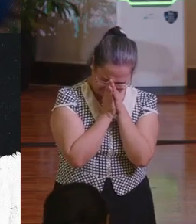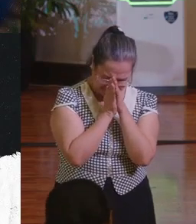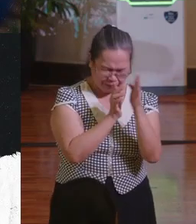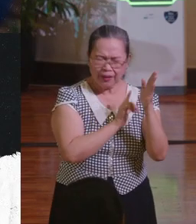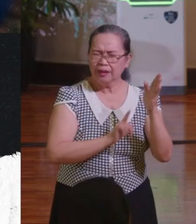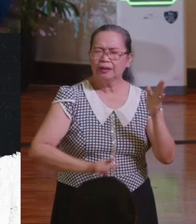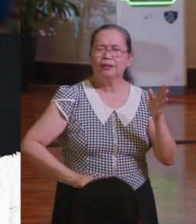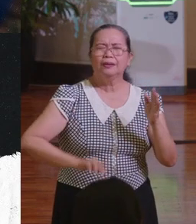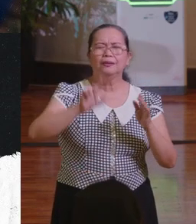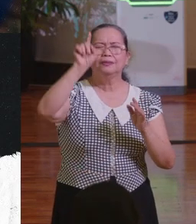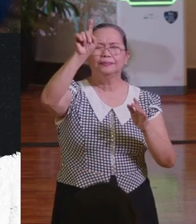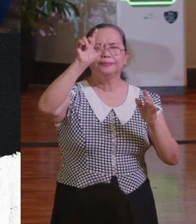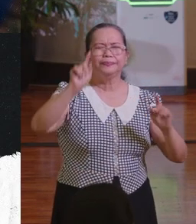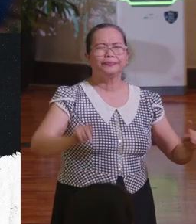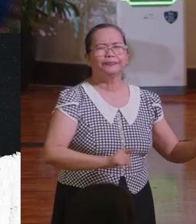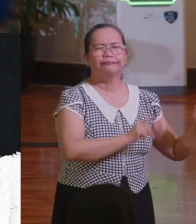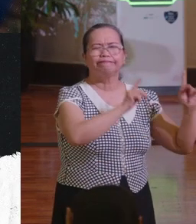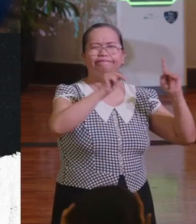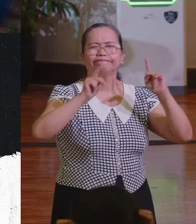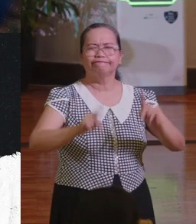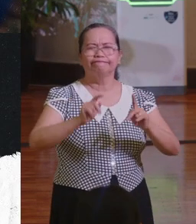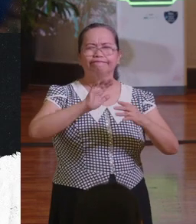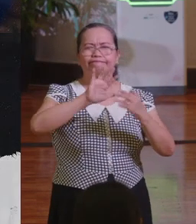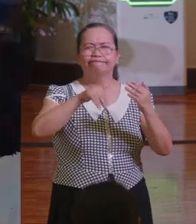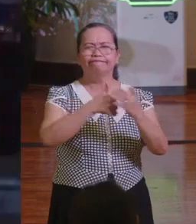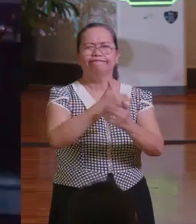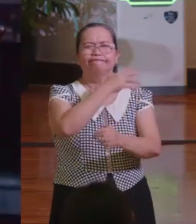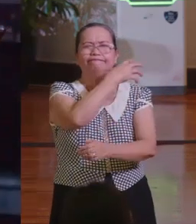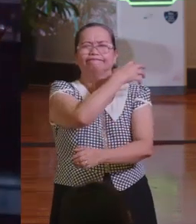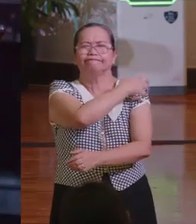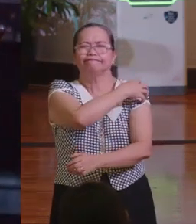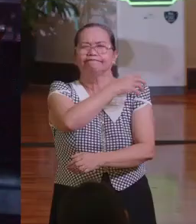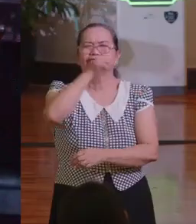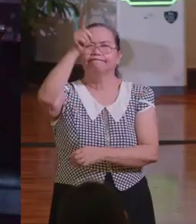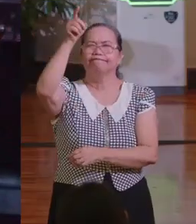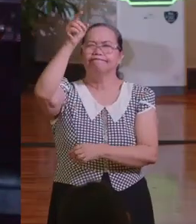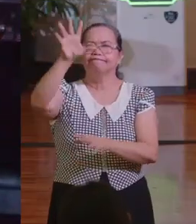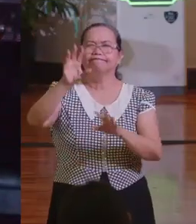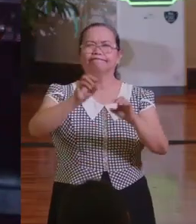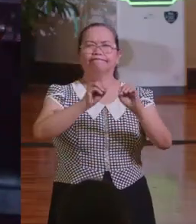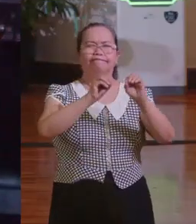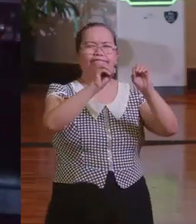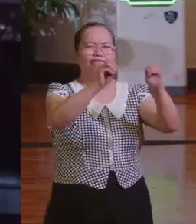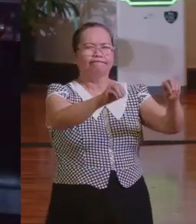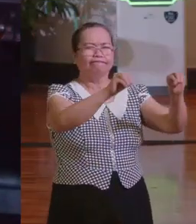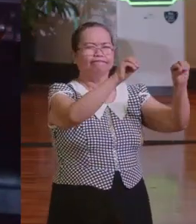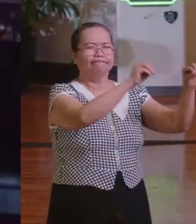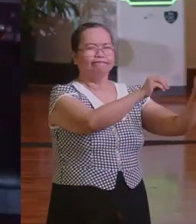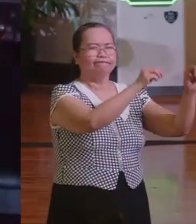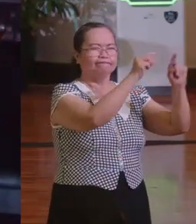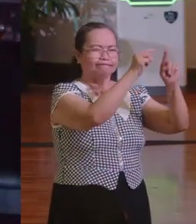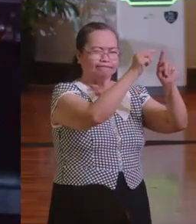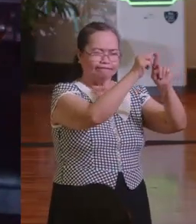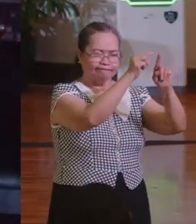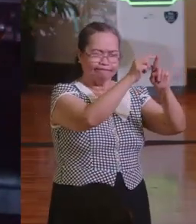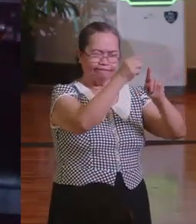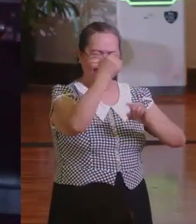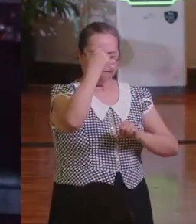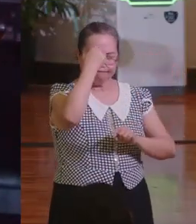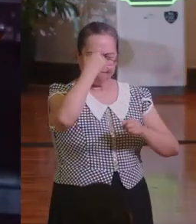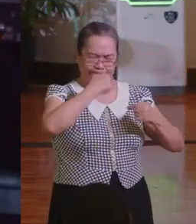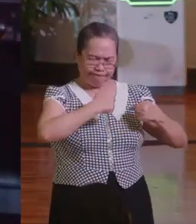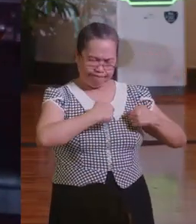Panginoon, ang makapangyarihan sa lahat, kayo po ang magtanim ng mga salitang ito sa aming